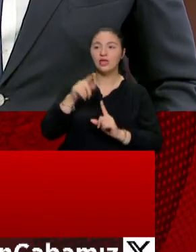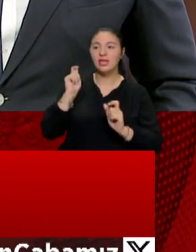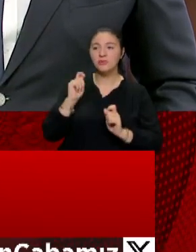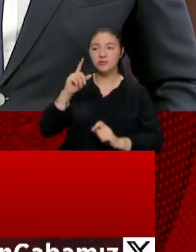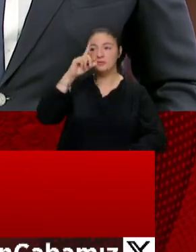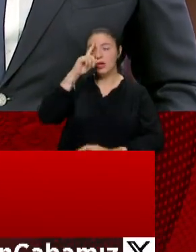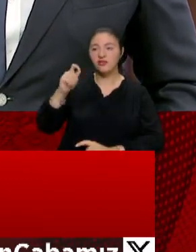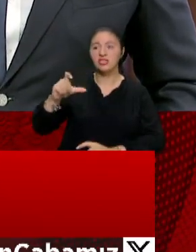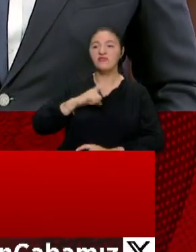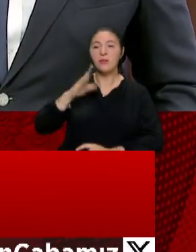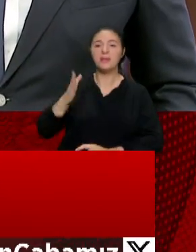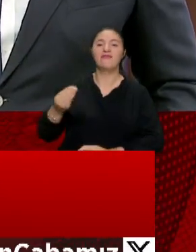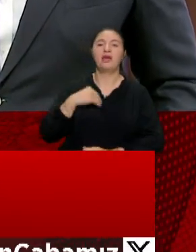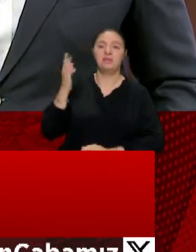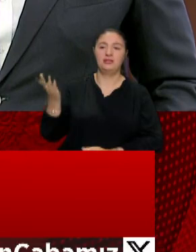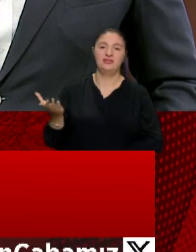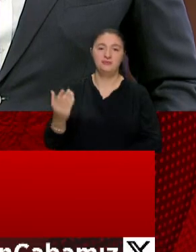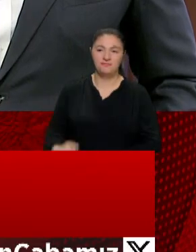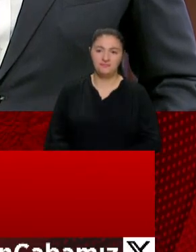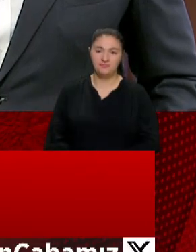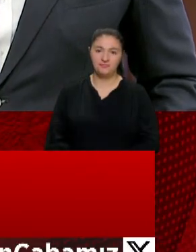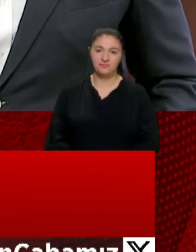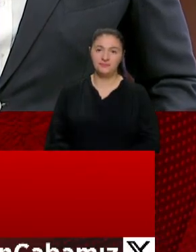yaptığımız başvuruya cevap bile vermediler